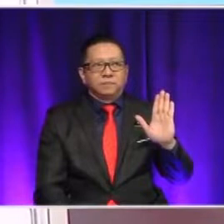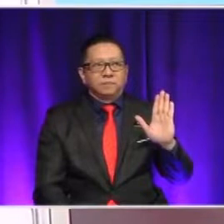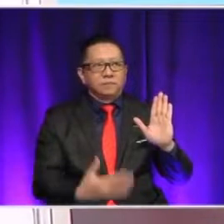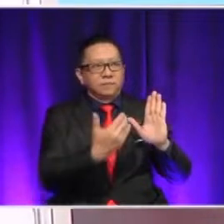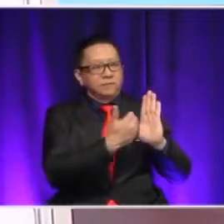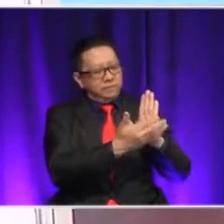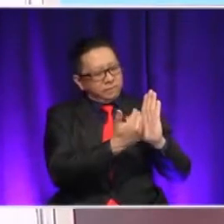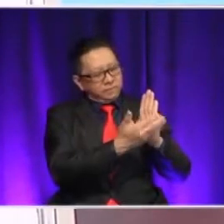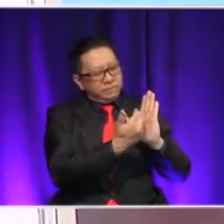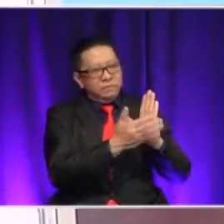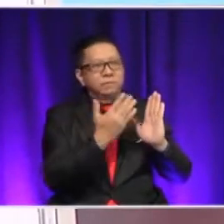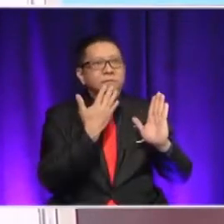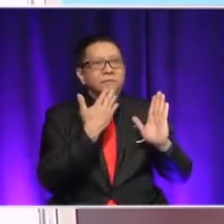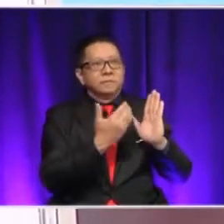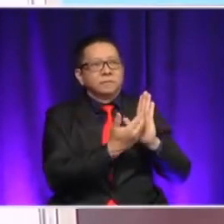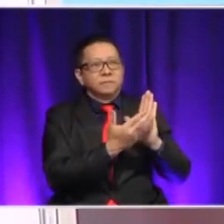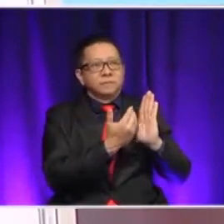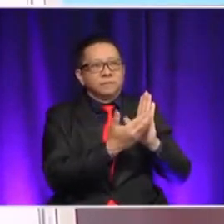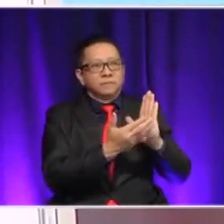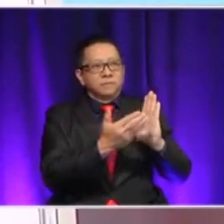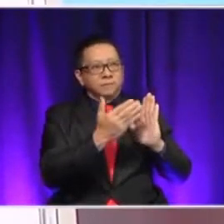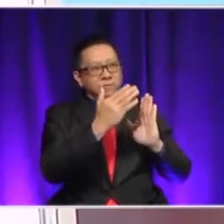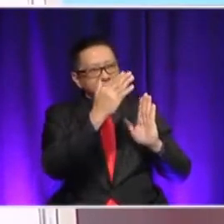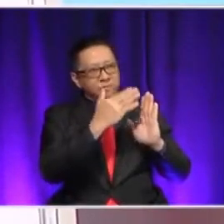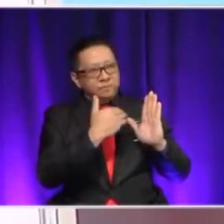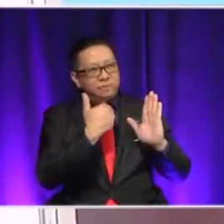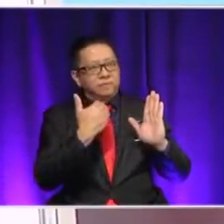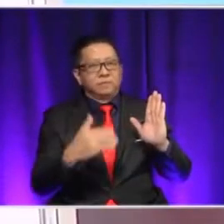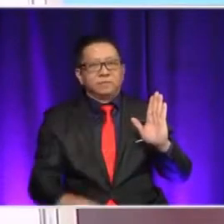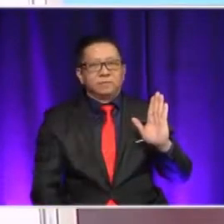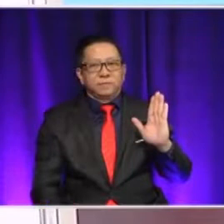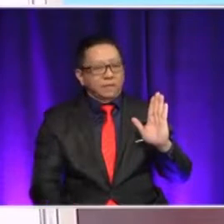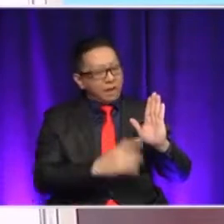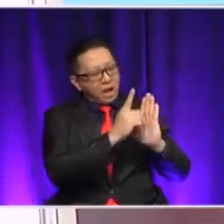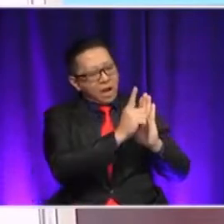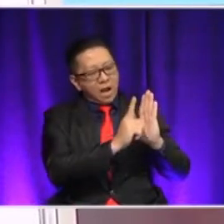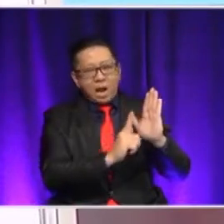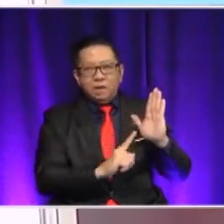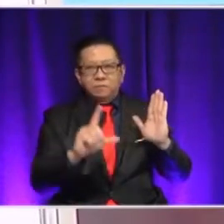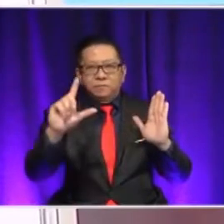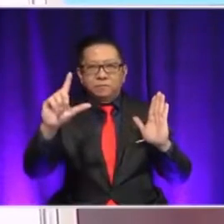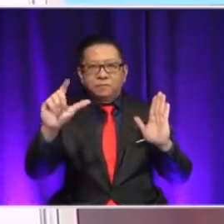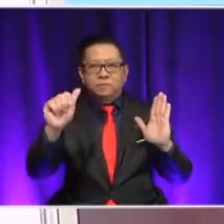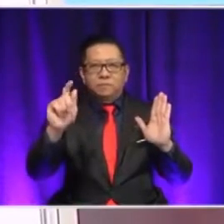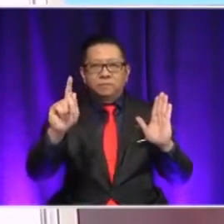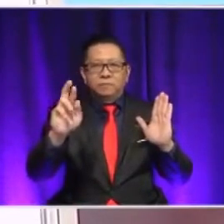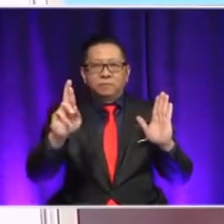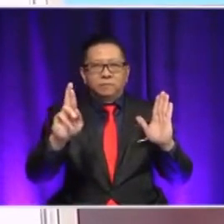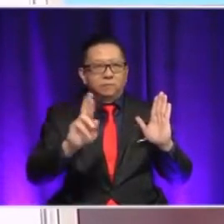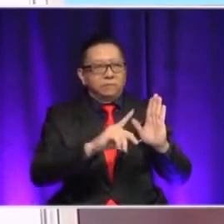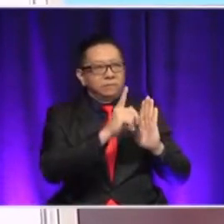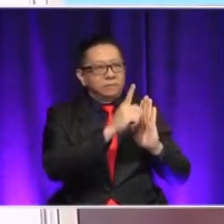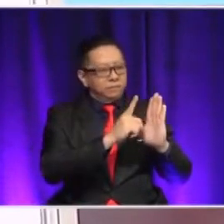tadi oke daripada aneh Aceh kecelakaan dulu dunia gitu lukis suka OTG Ayo betul ya tidur aja